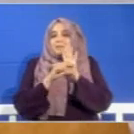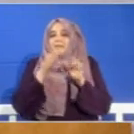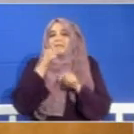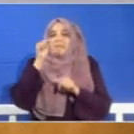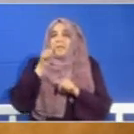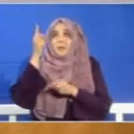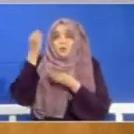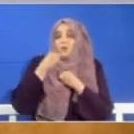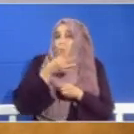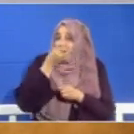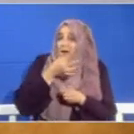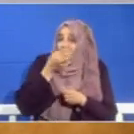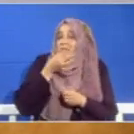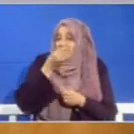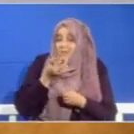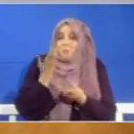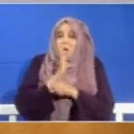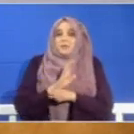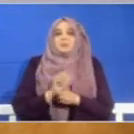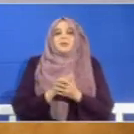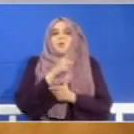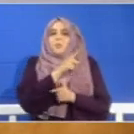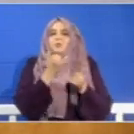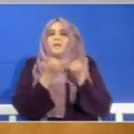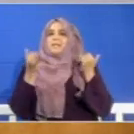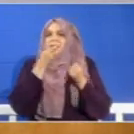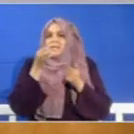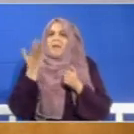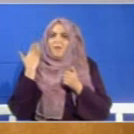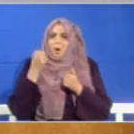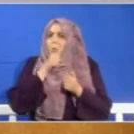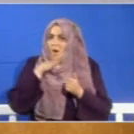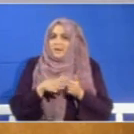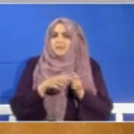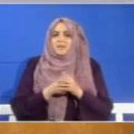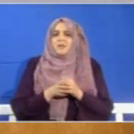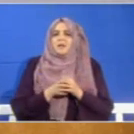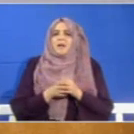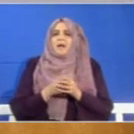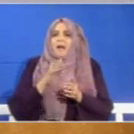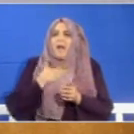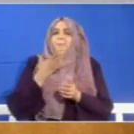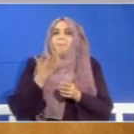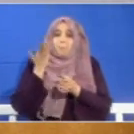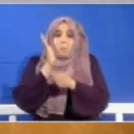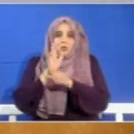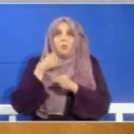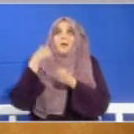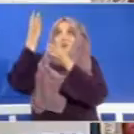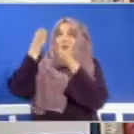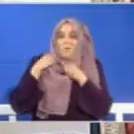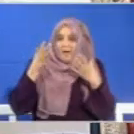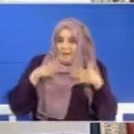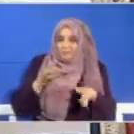فحدث. شيخ قلت لي قبل البرنامج حتى النبي الكريم عليه الصلاة والسلام كان يحب أن يظهر نعمة الله عليه. نعم. من خلال